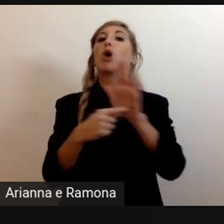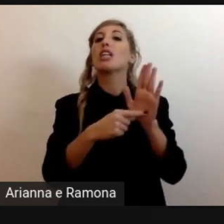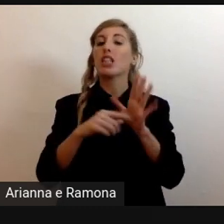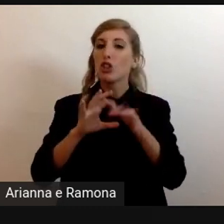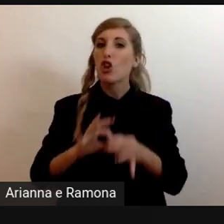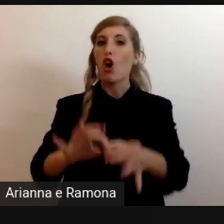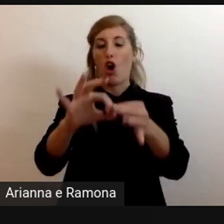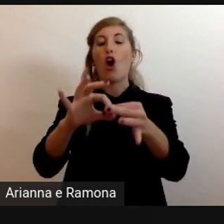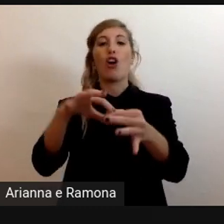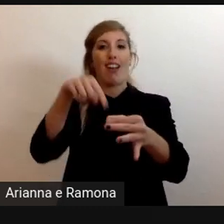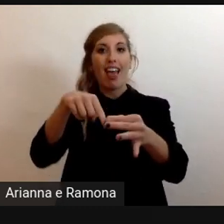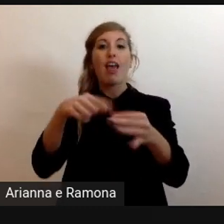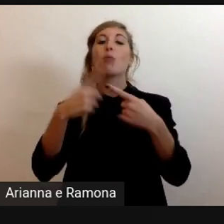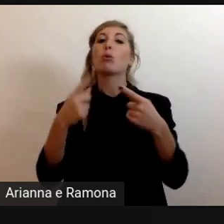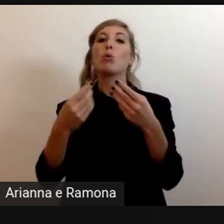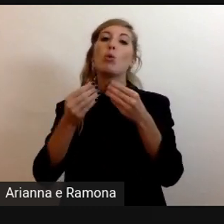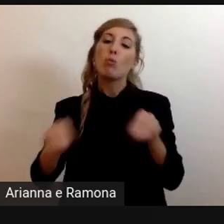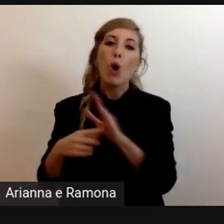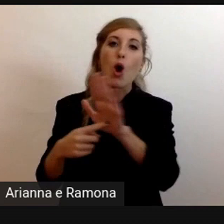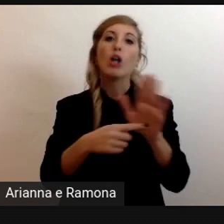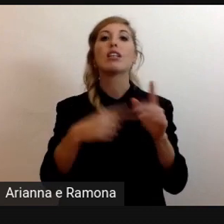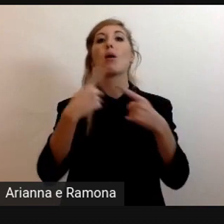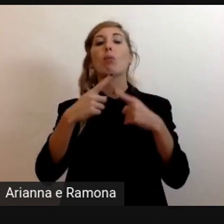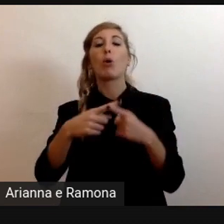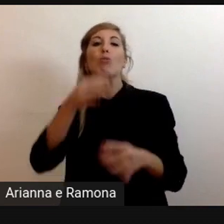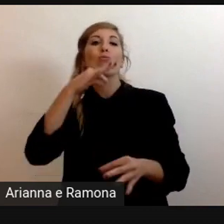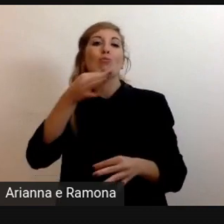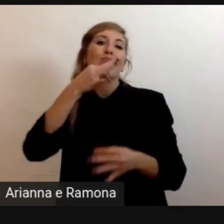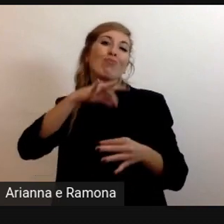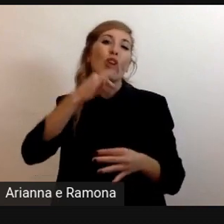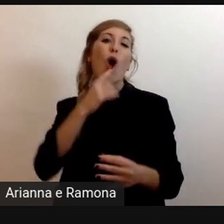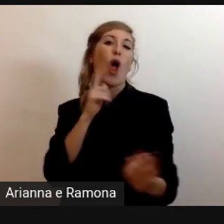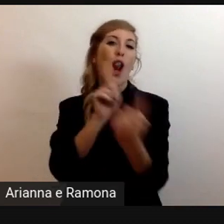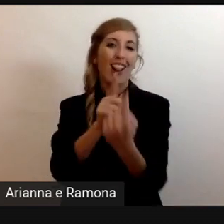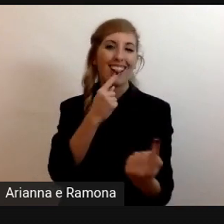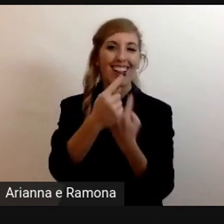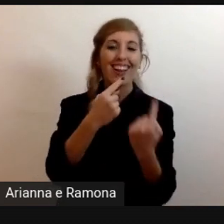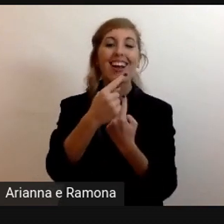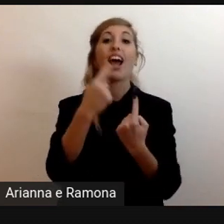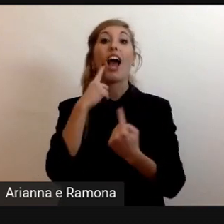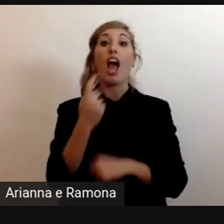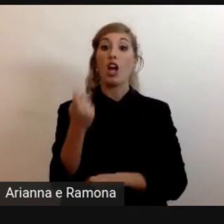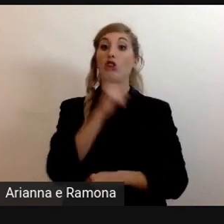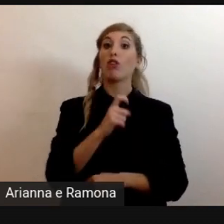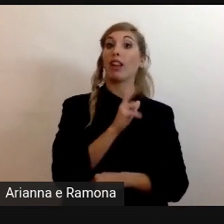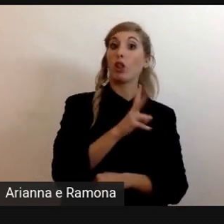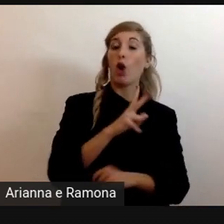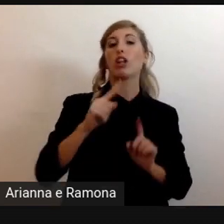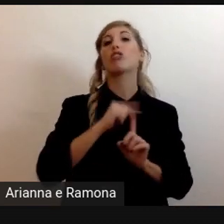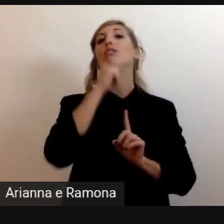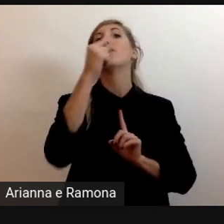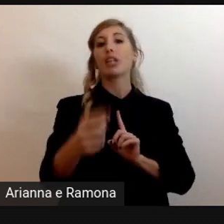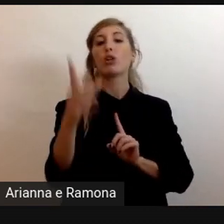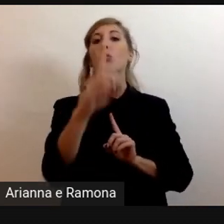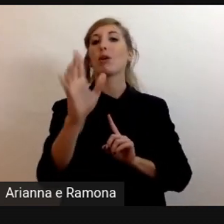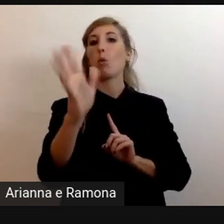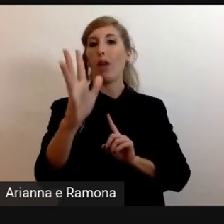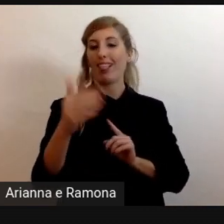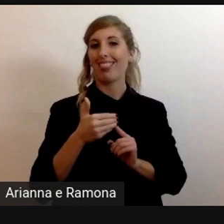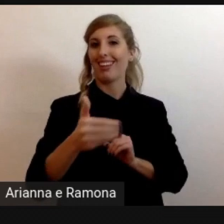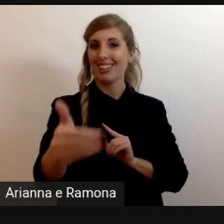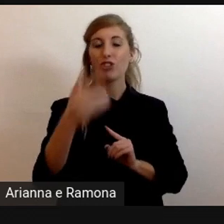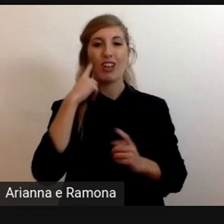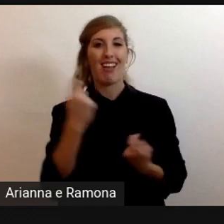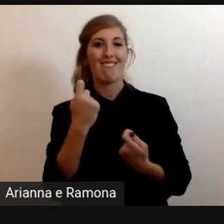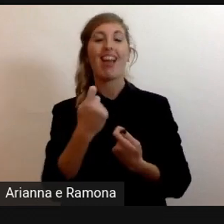mostre che saranno presentati in questi quattro giorni quindi da giovedì 12 a domenica 15 esclusivamente on line